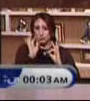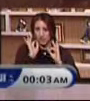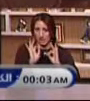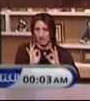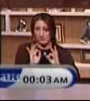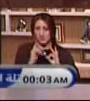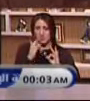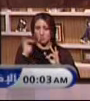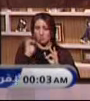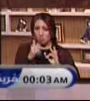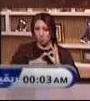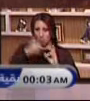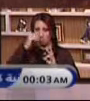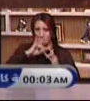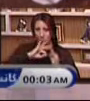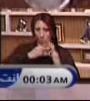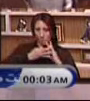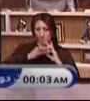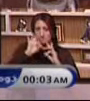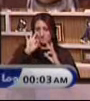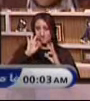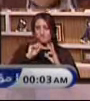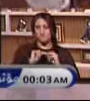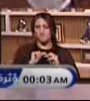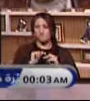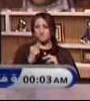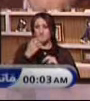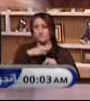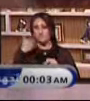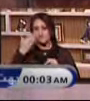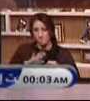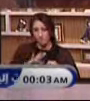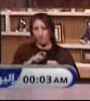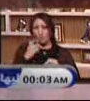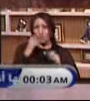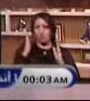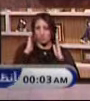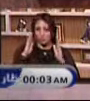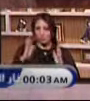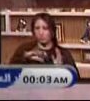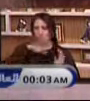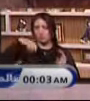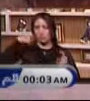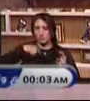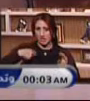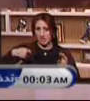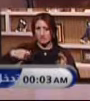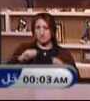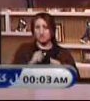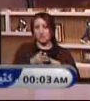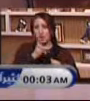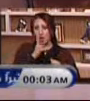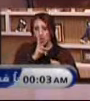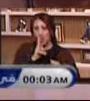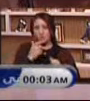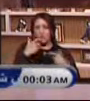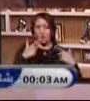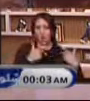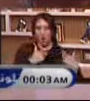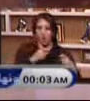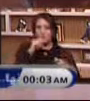مش منتظر ان انا يجي الايه خلاص الموت والنعي والناس تتعزي فيا. المهم ذكر الخمر وذكر الحرب